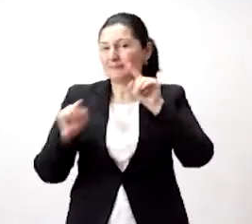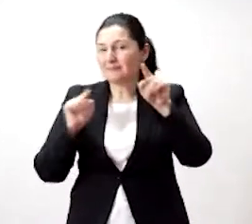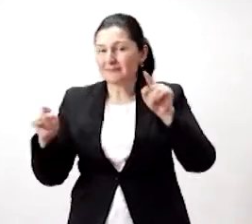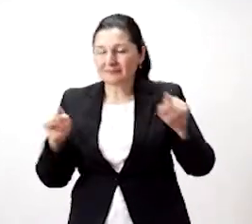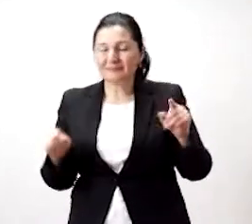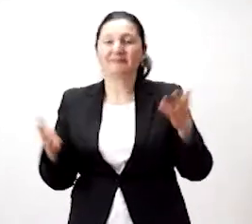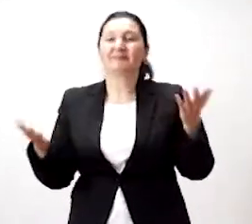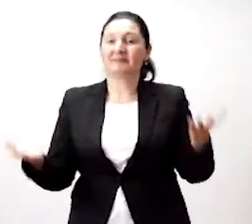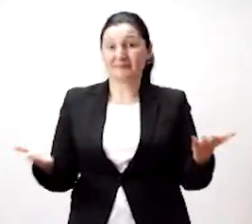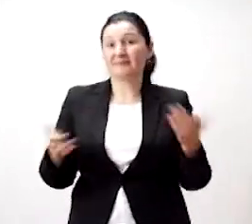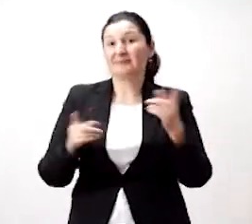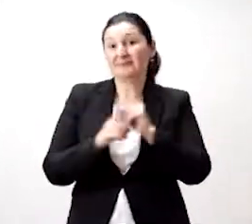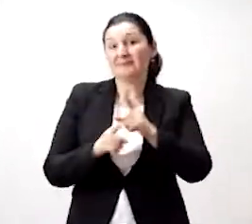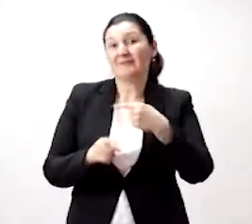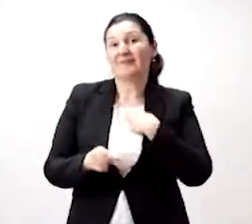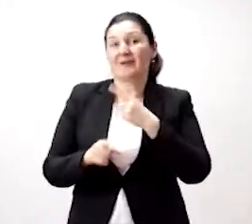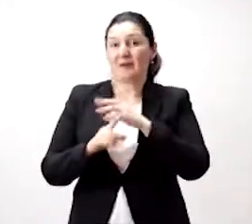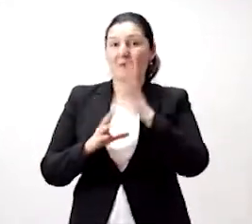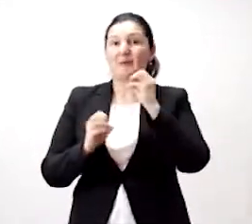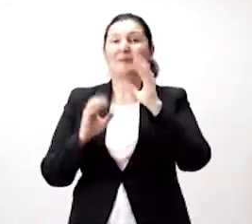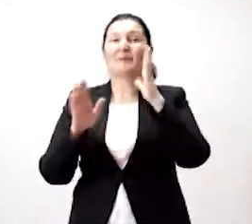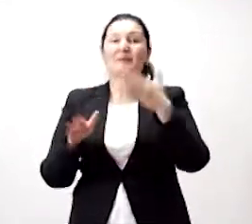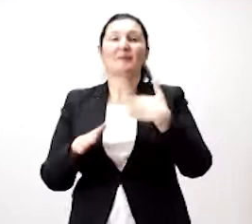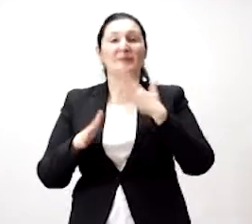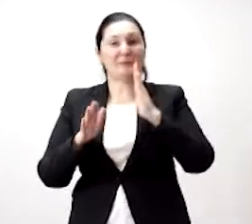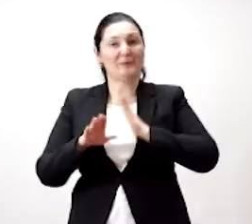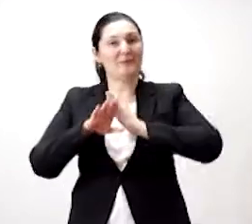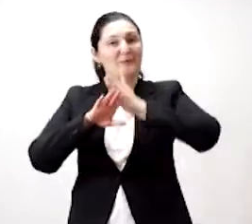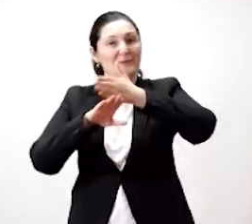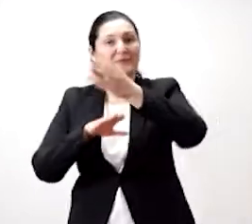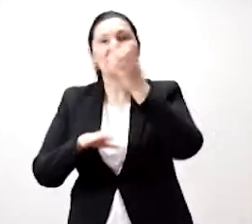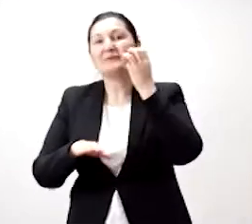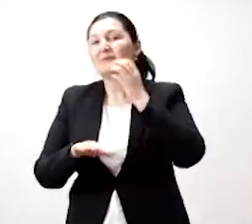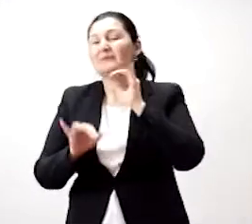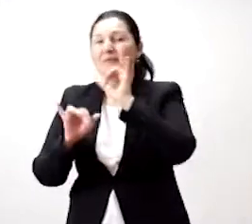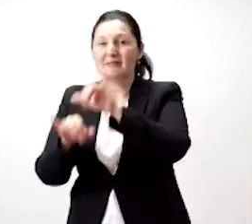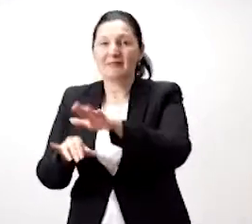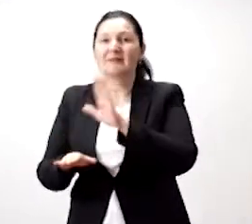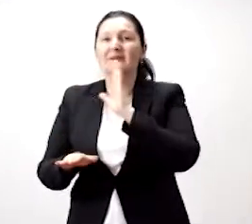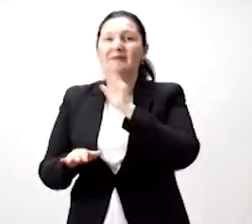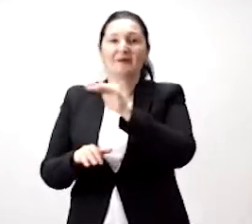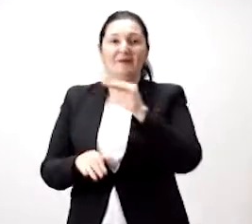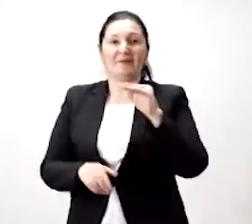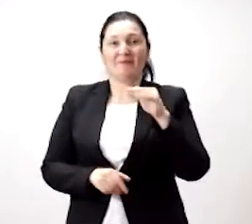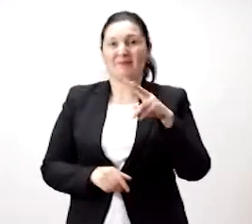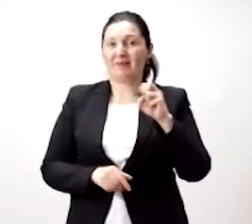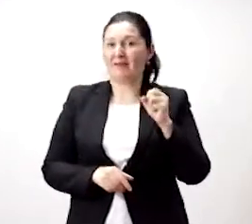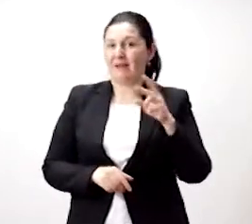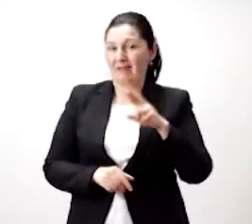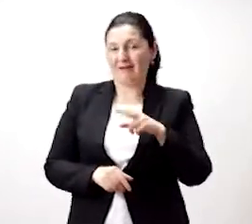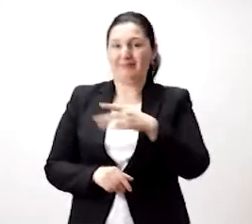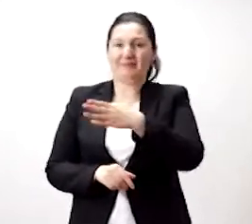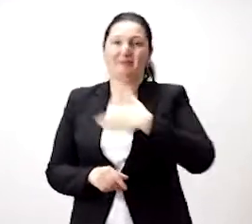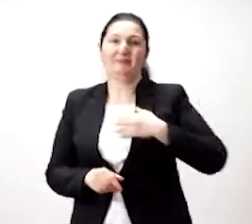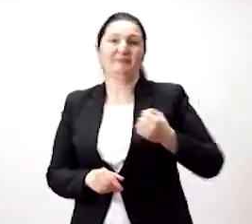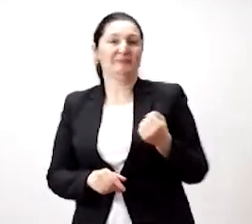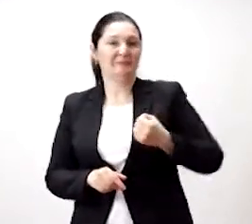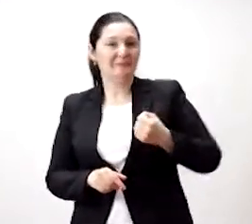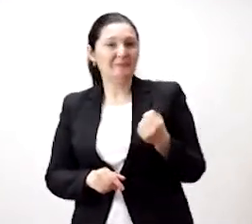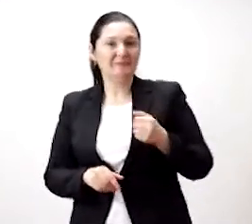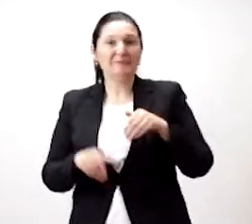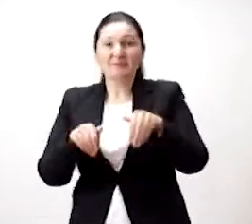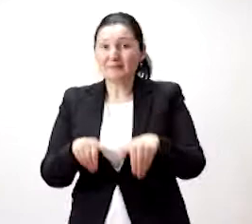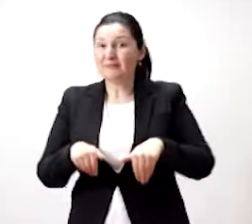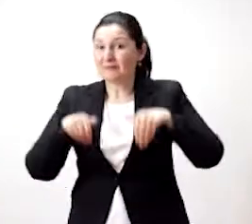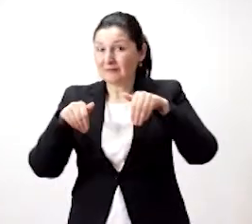باید تاکید کنم که من فردا مهمان خاله‌ام می شوم. دختر خاله‌ام فلایر دوگانه‌ام است و از من